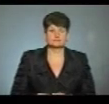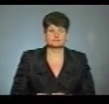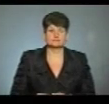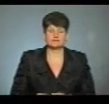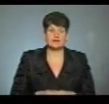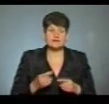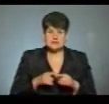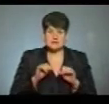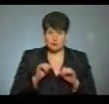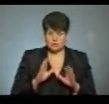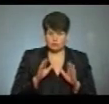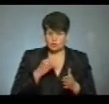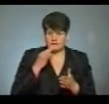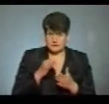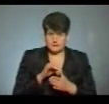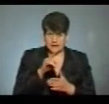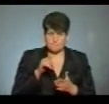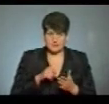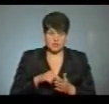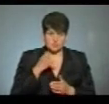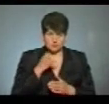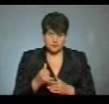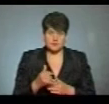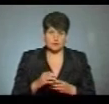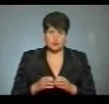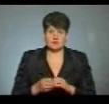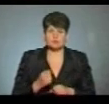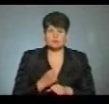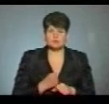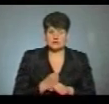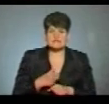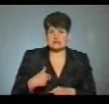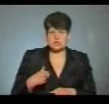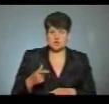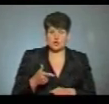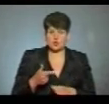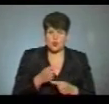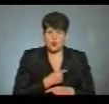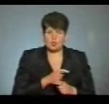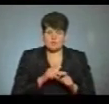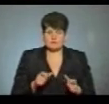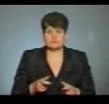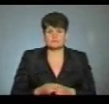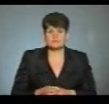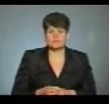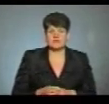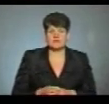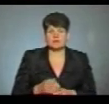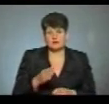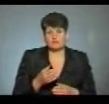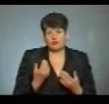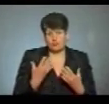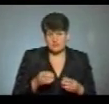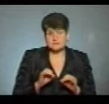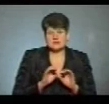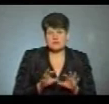Тож, це може бути відповідь на запитання додзвонювачки про певні перебої в роботі Заліщицького госпіталю? Ну, в принципі, доповідач пояснив,